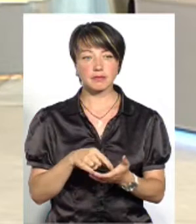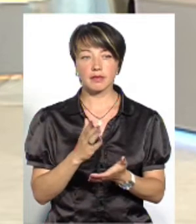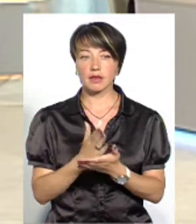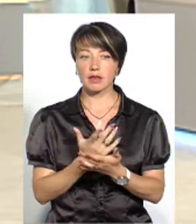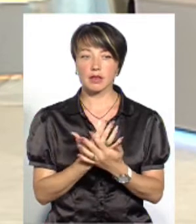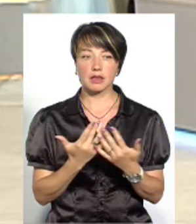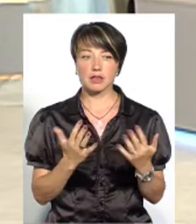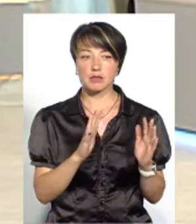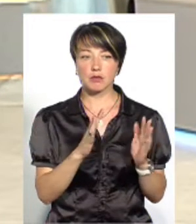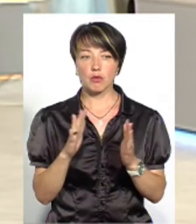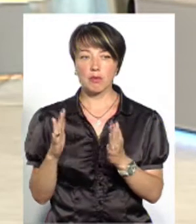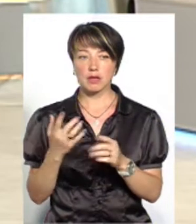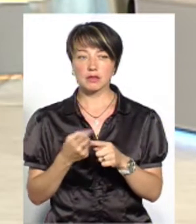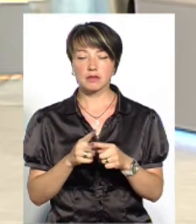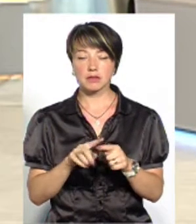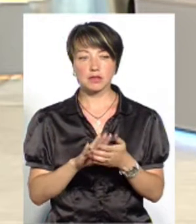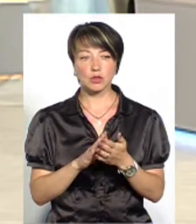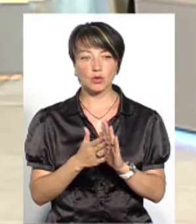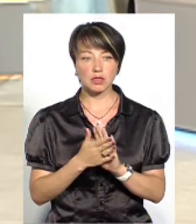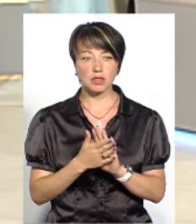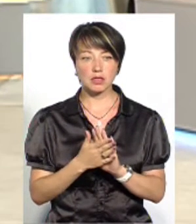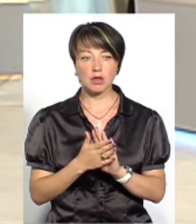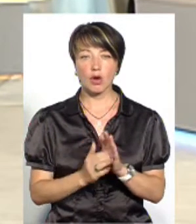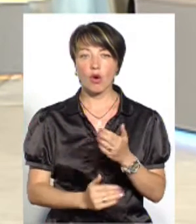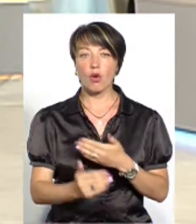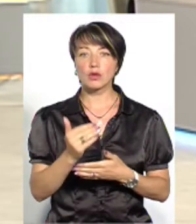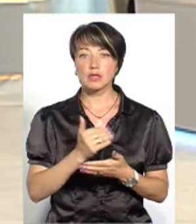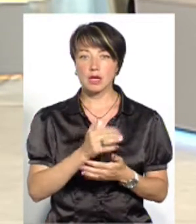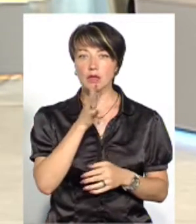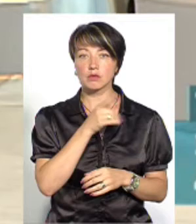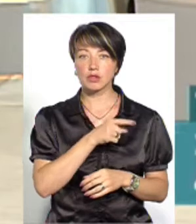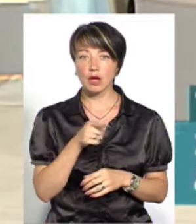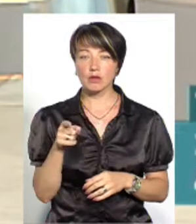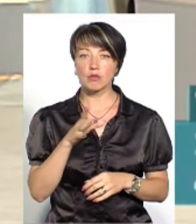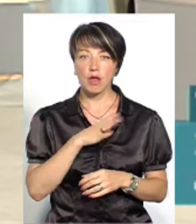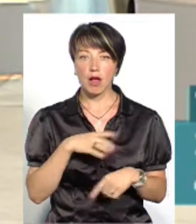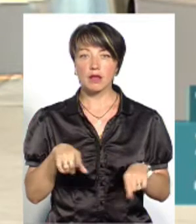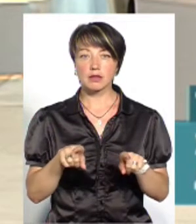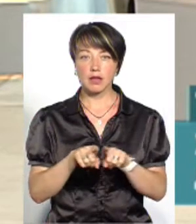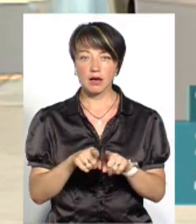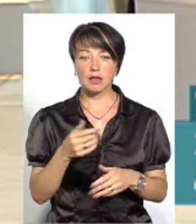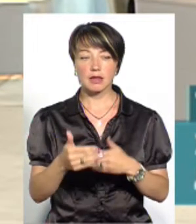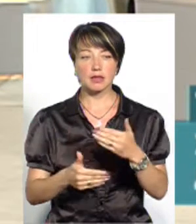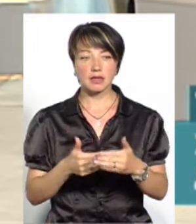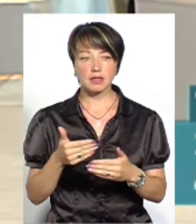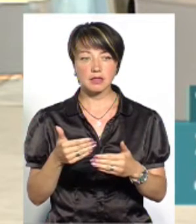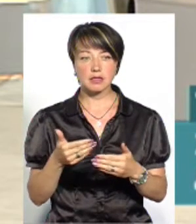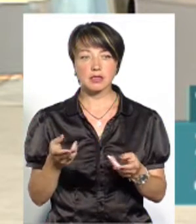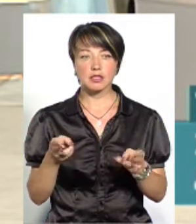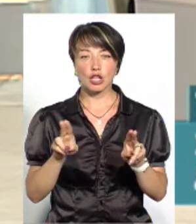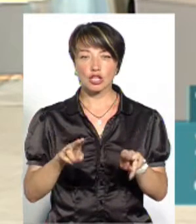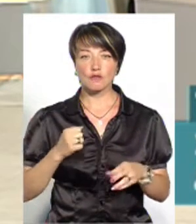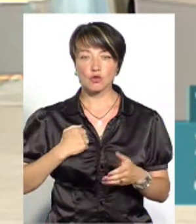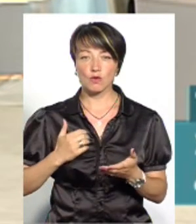Є різні моменти в даній ситуації. Останнім часом була така тенденція залишення на військовій службі.